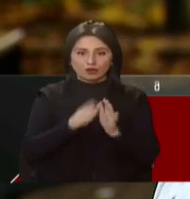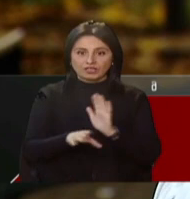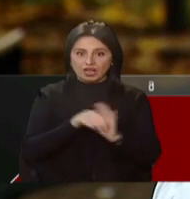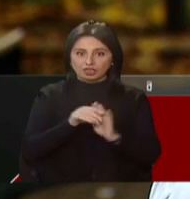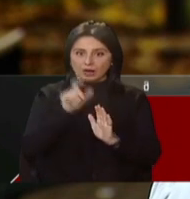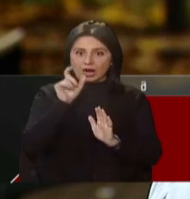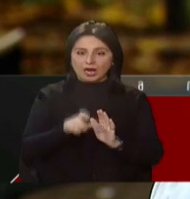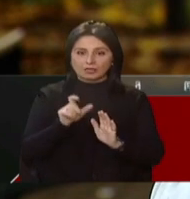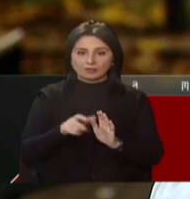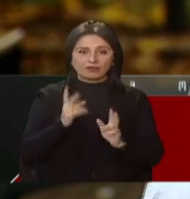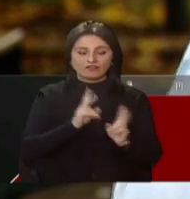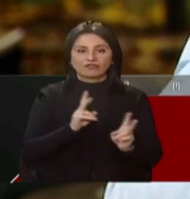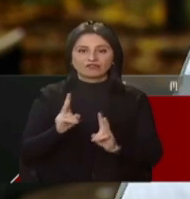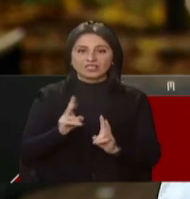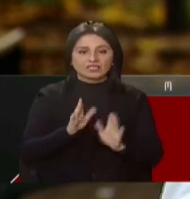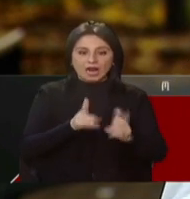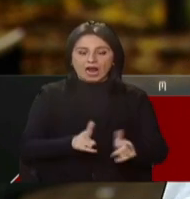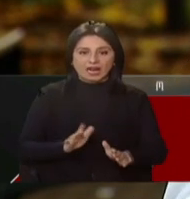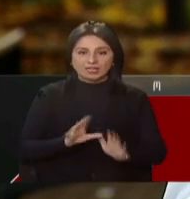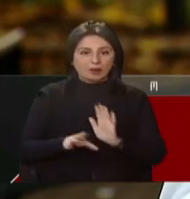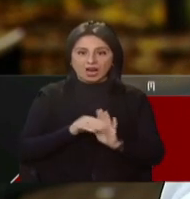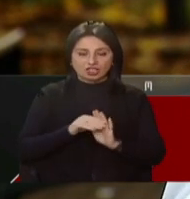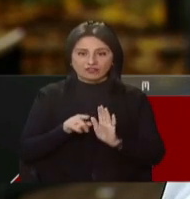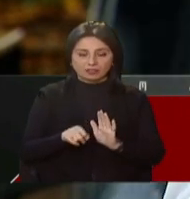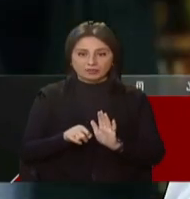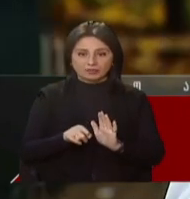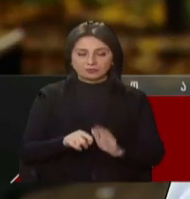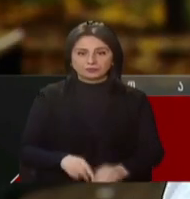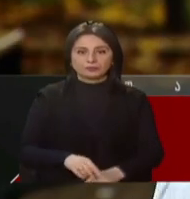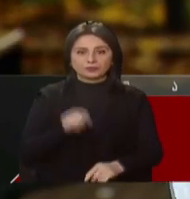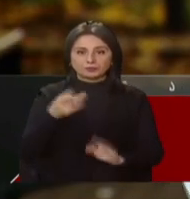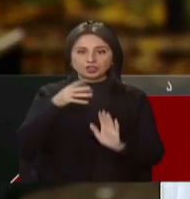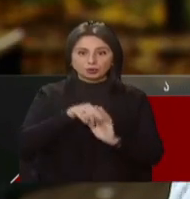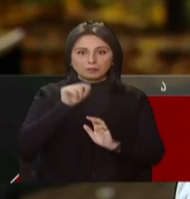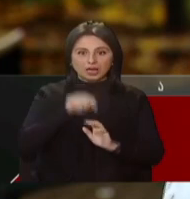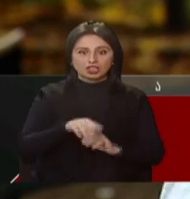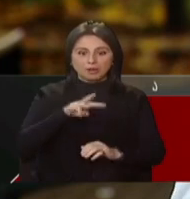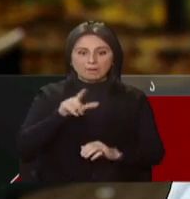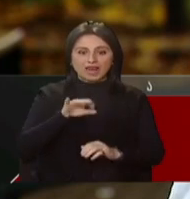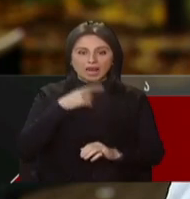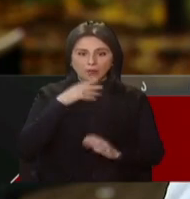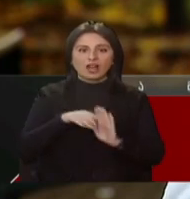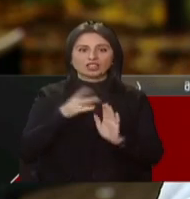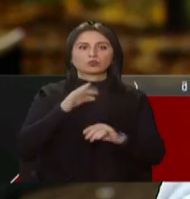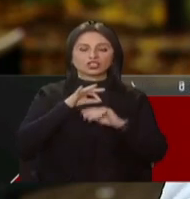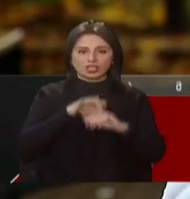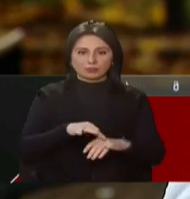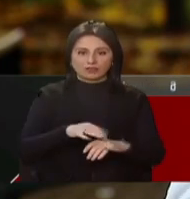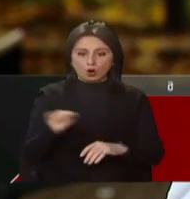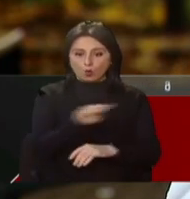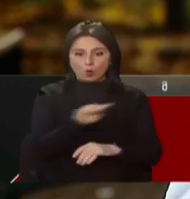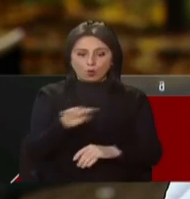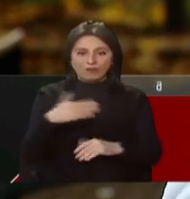arcevneps, adamene, rumlebi, aretahme boden, arcevneps, macioris, mașiroța, nicamelia, bubdaru, arcevneps, da, cetare bunico,